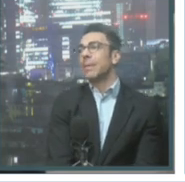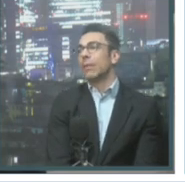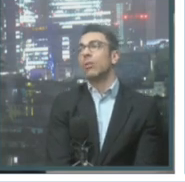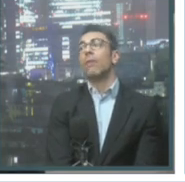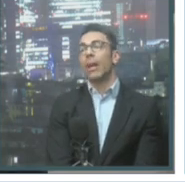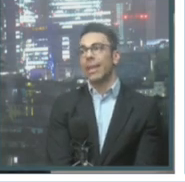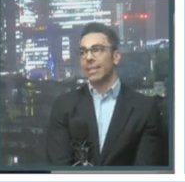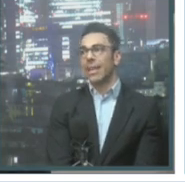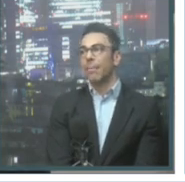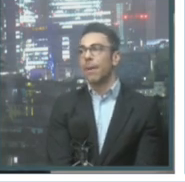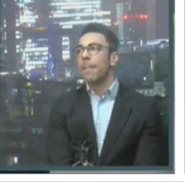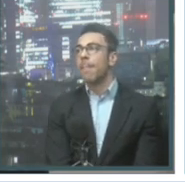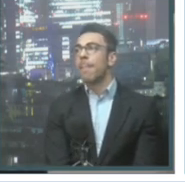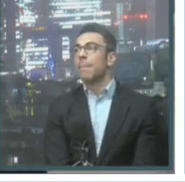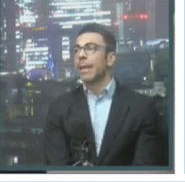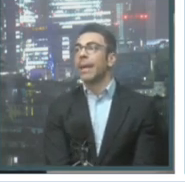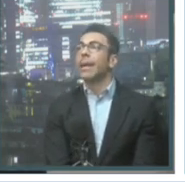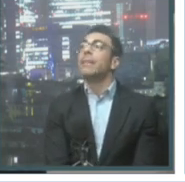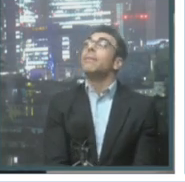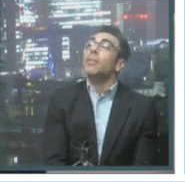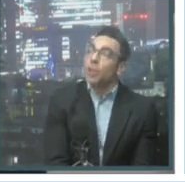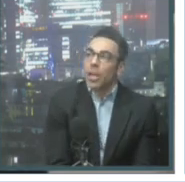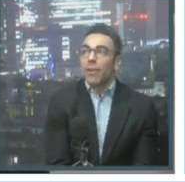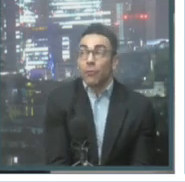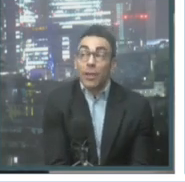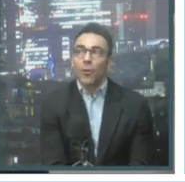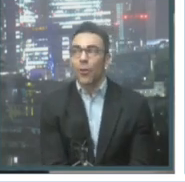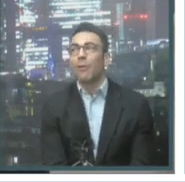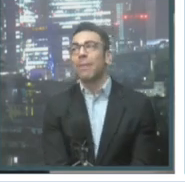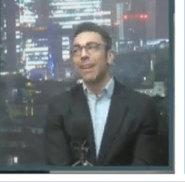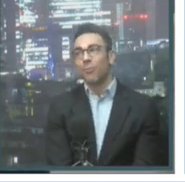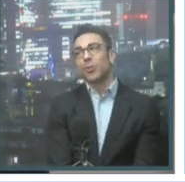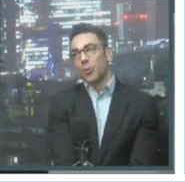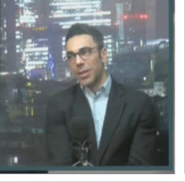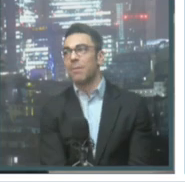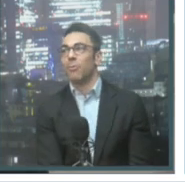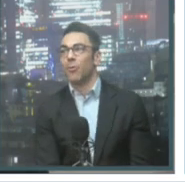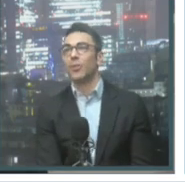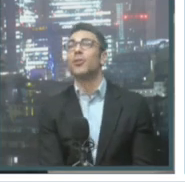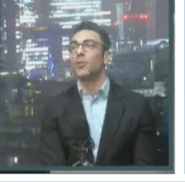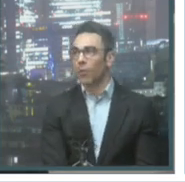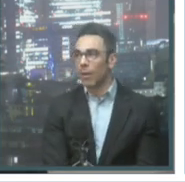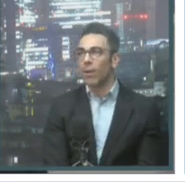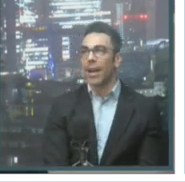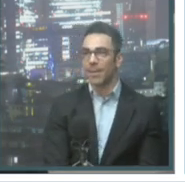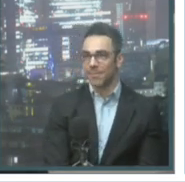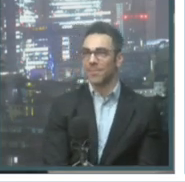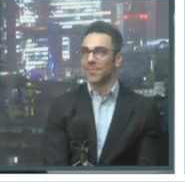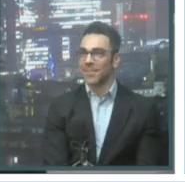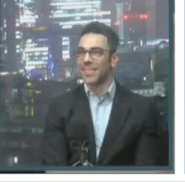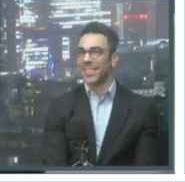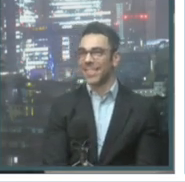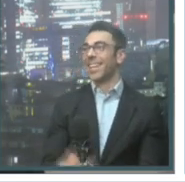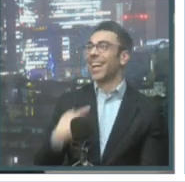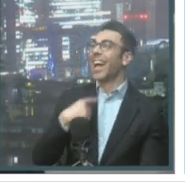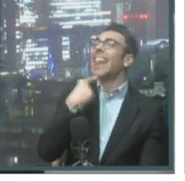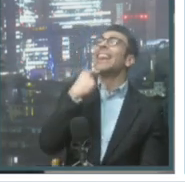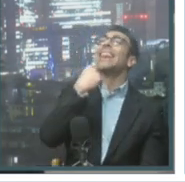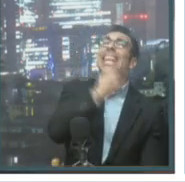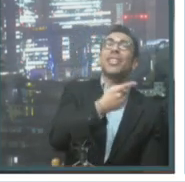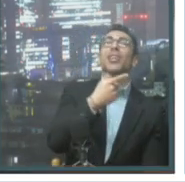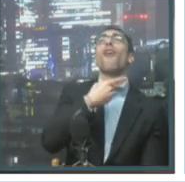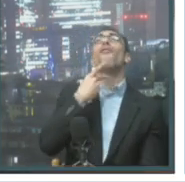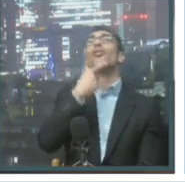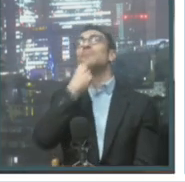abbiamo pensato di lavorare assieme perché dicevano dicono che una bella voce quindi abbiamo deciso di collaborare questo dicono che la